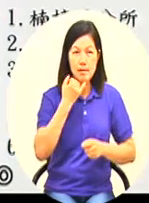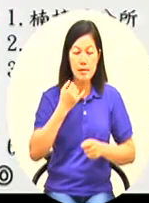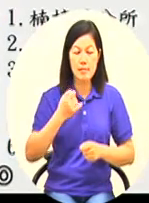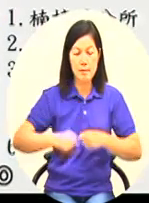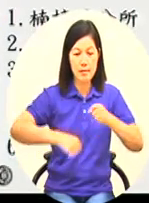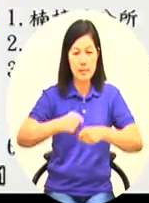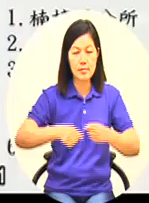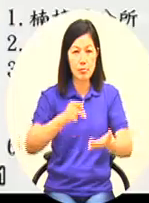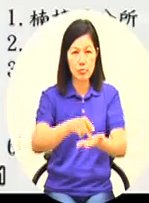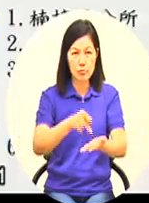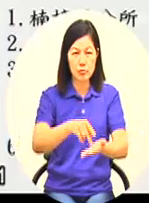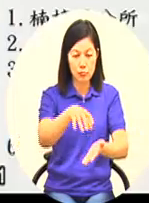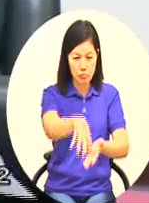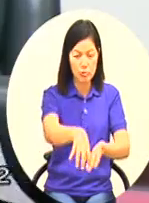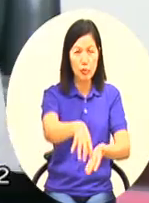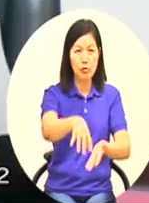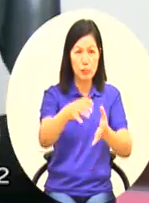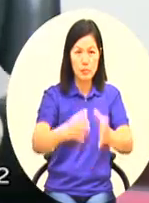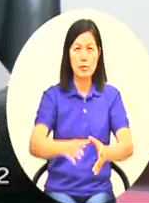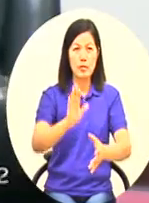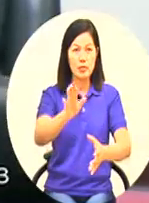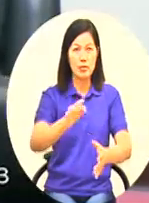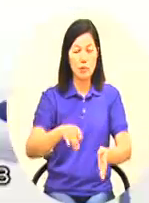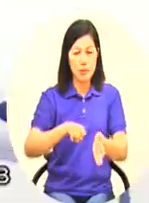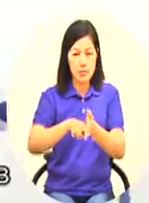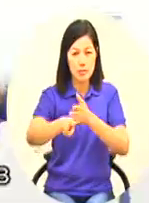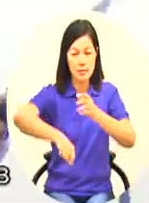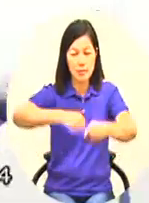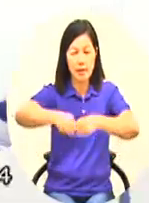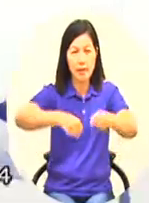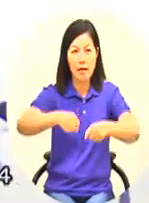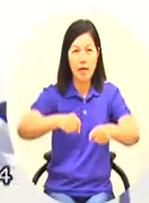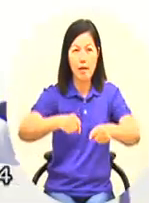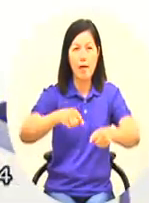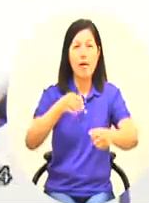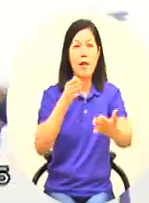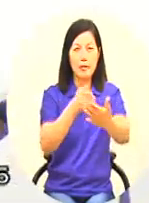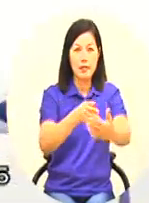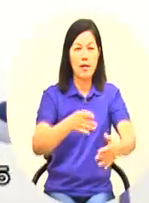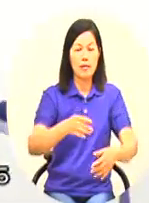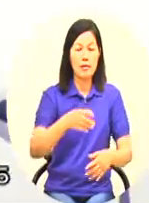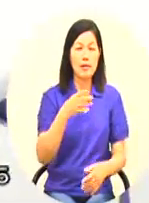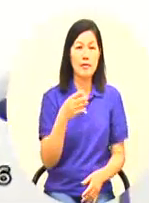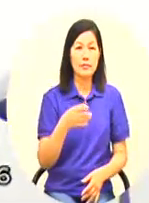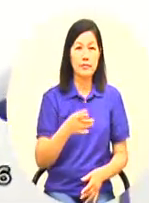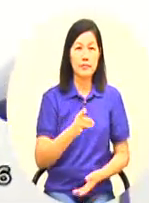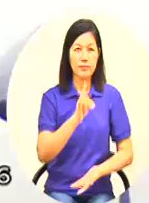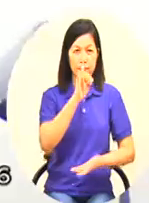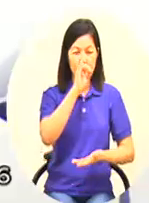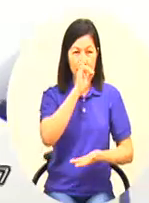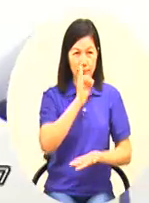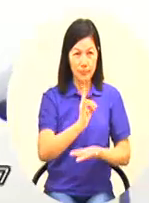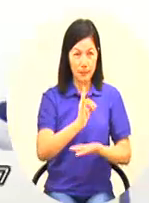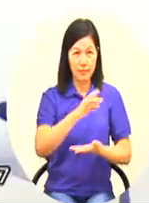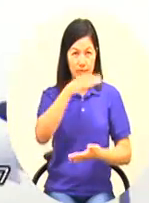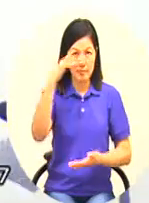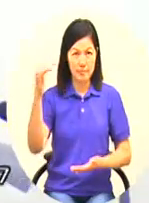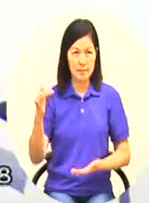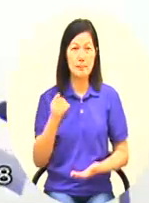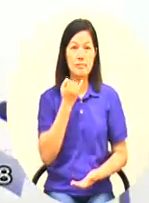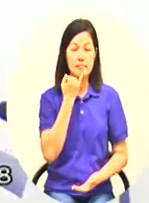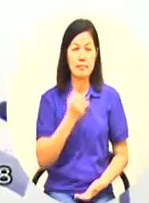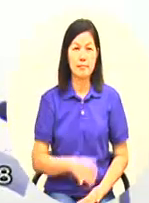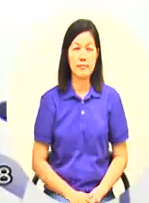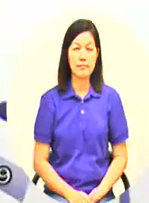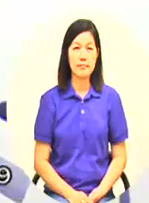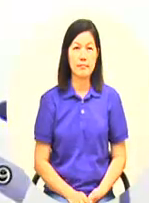一个租赁站的话，它可以直接就到骑着车子到观音山，好，那边有一个景点，所以我们应该要考量到，现